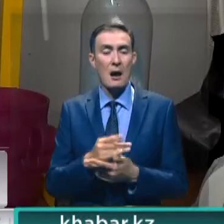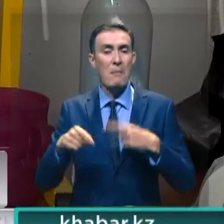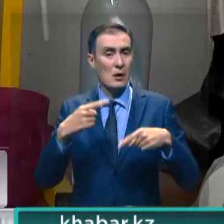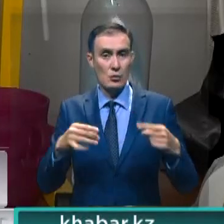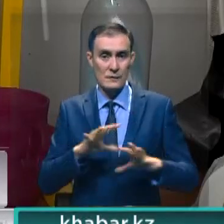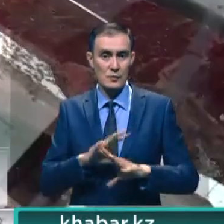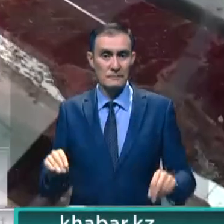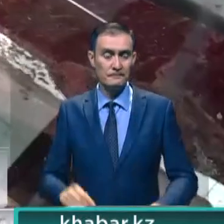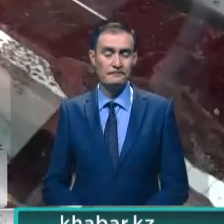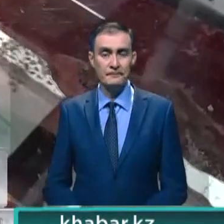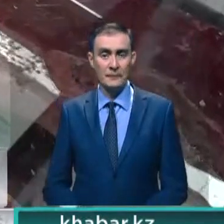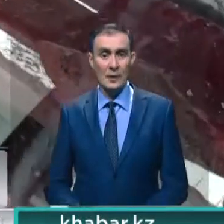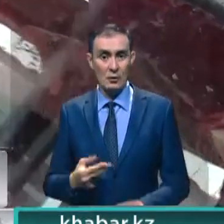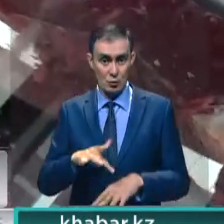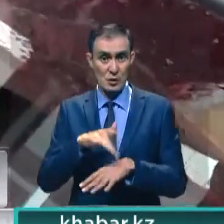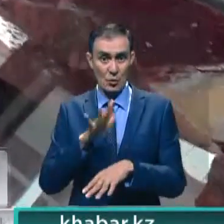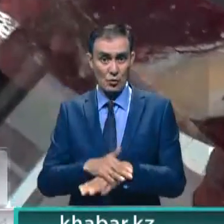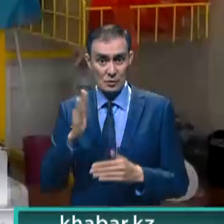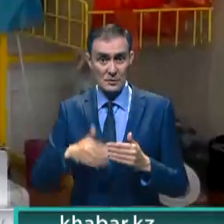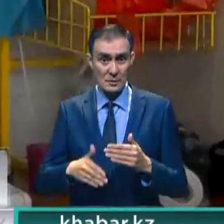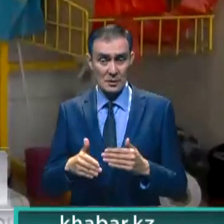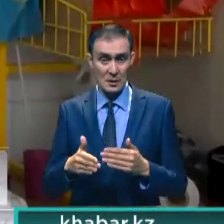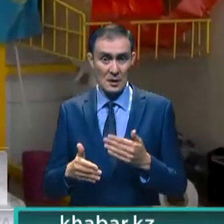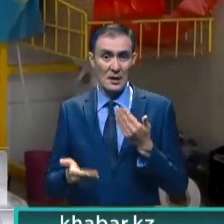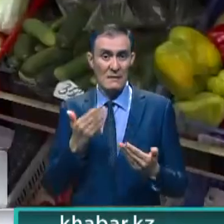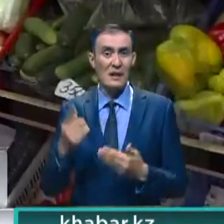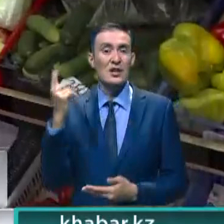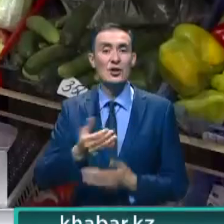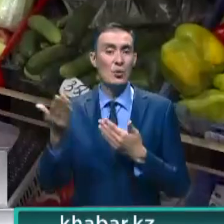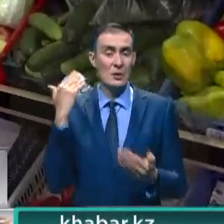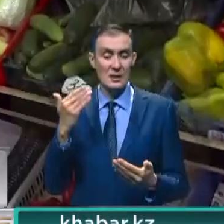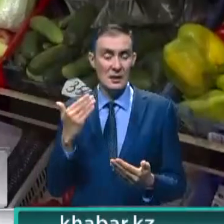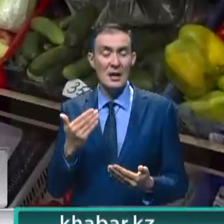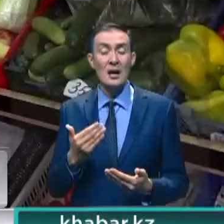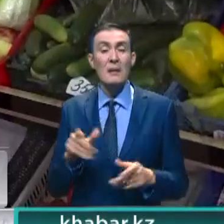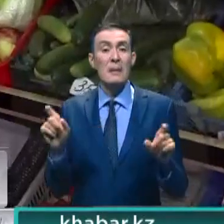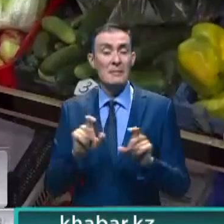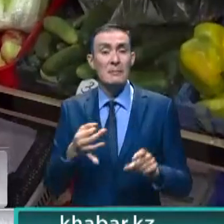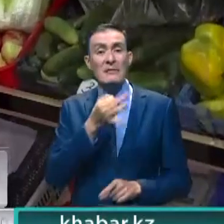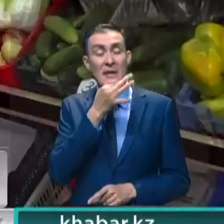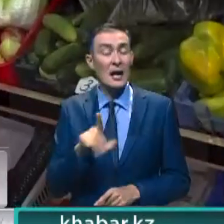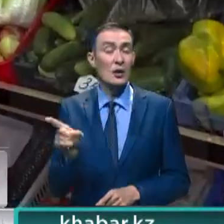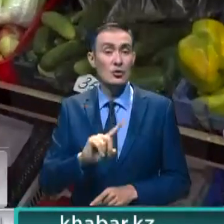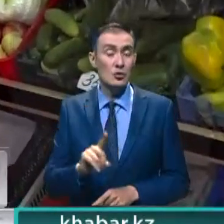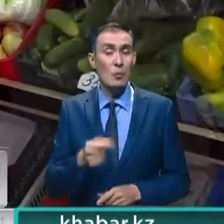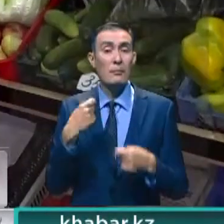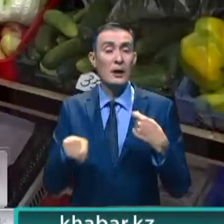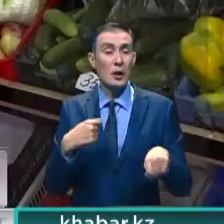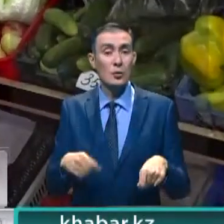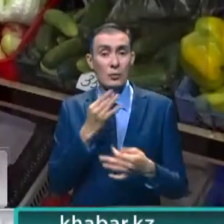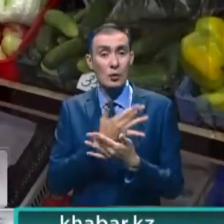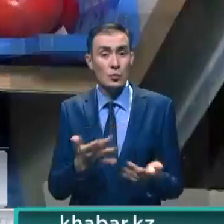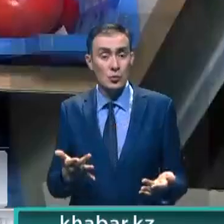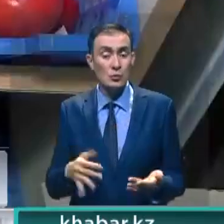все, кажется. Когда закончился вот здесь товар? Наверное, неделю. Социальные мини-маркеты привлекательны еще и потому, что там продают продукты,